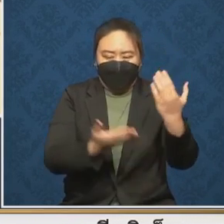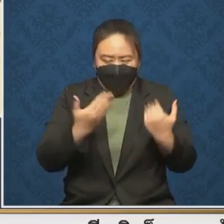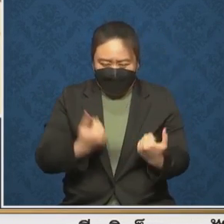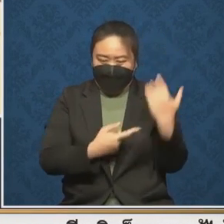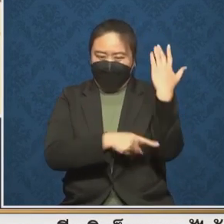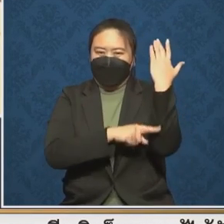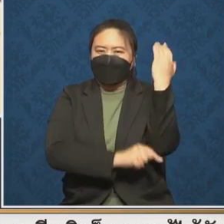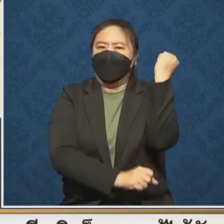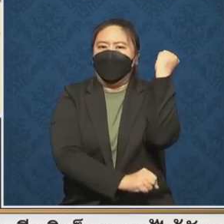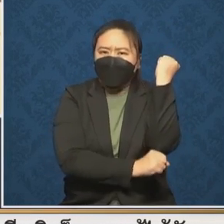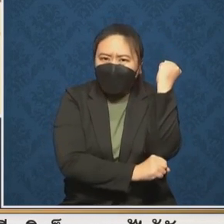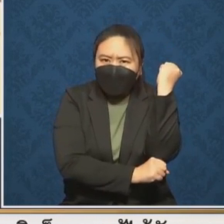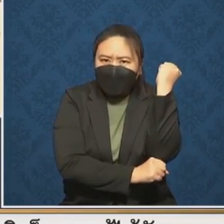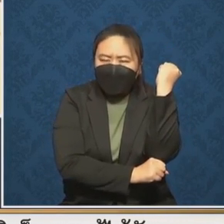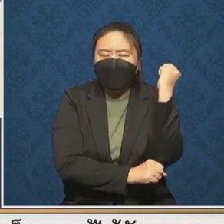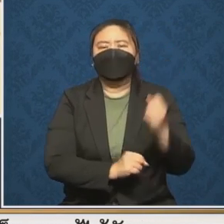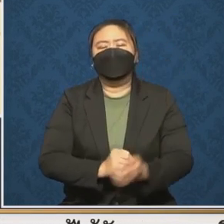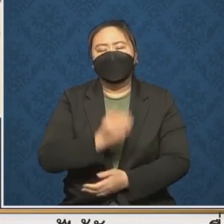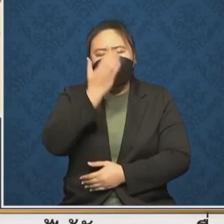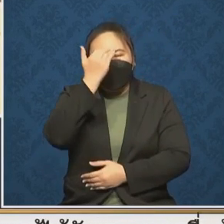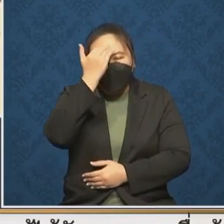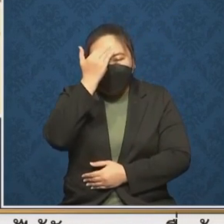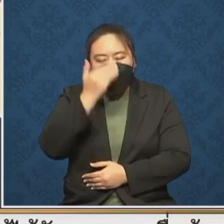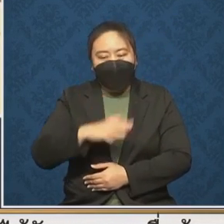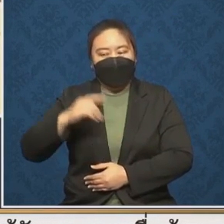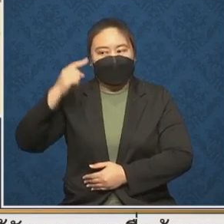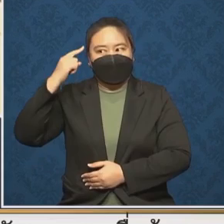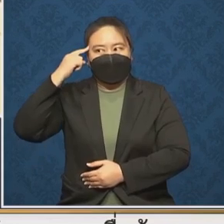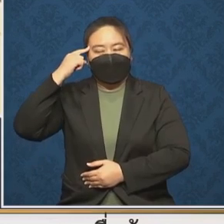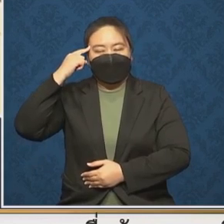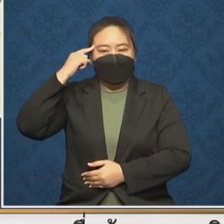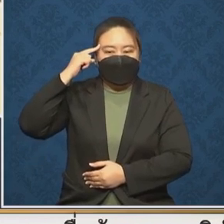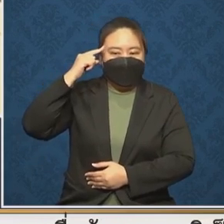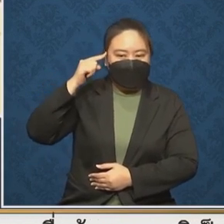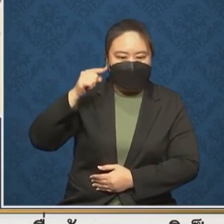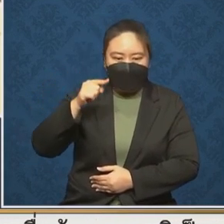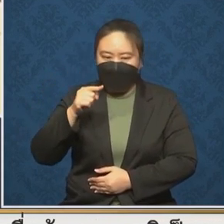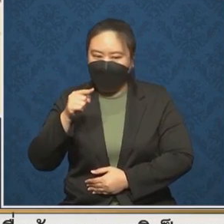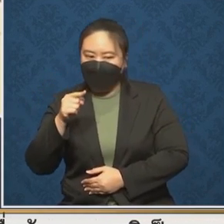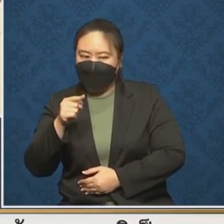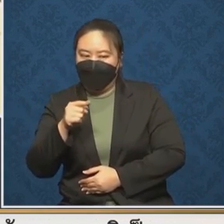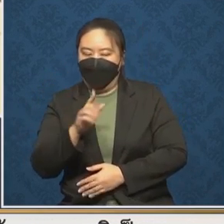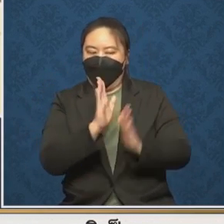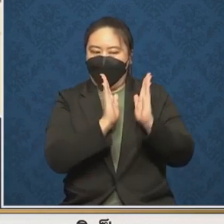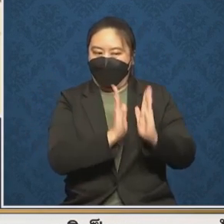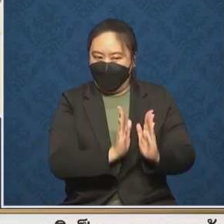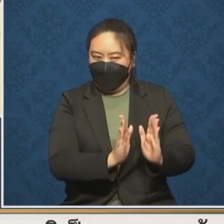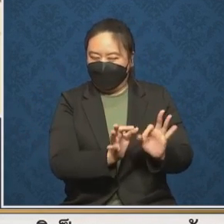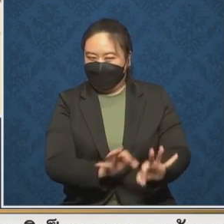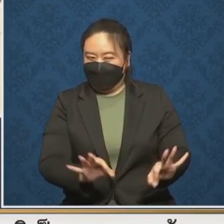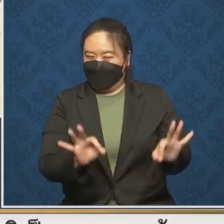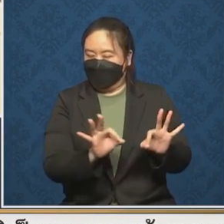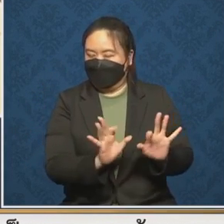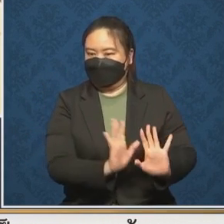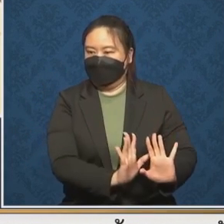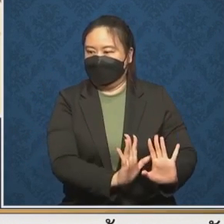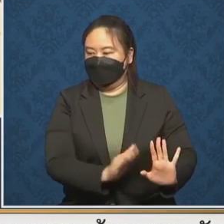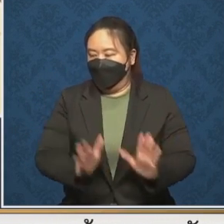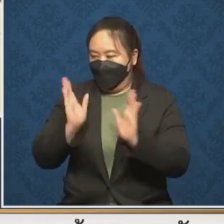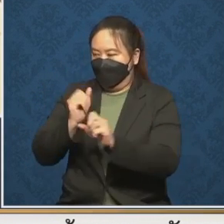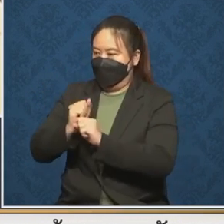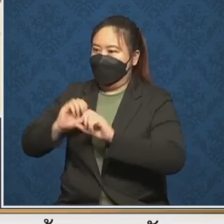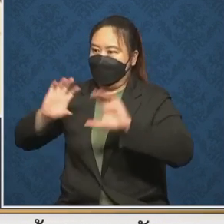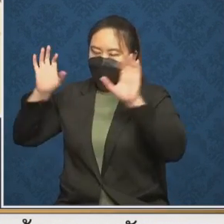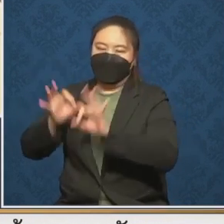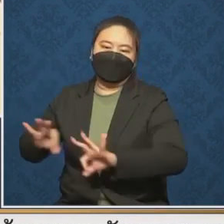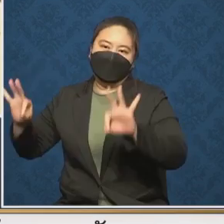จงหวดเป็นอย่นี้เพระเขาคิดฟรรมมนครง ของมนุษย์มีฟรรมสำคัญน้อย ฟรรมั่นคงของเจ้านาทีรัครั